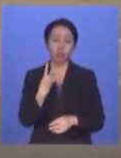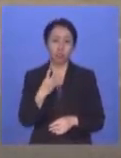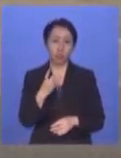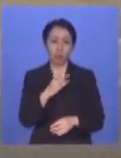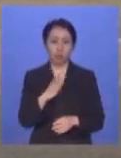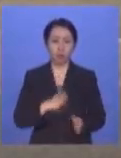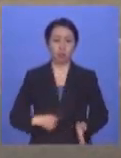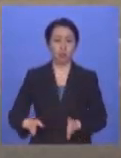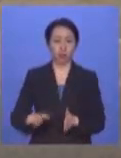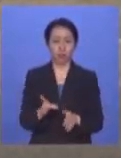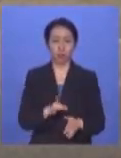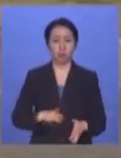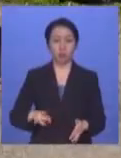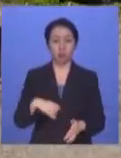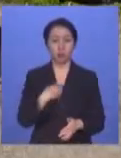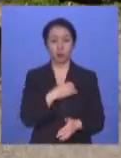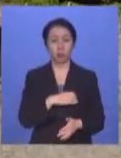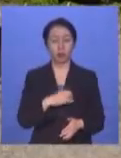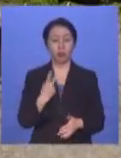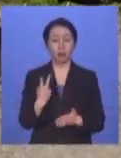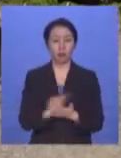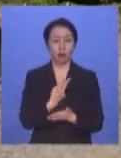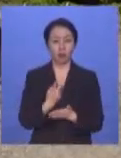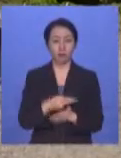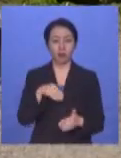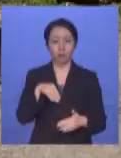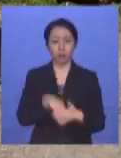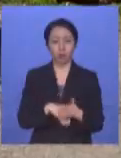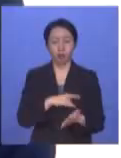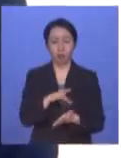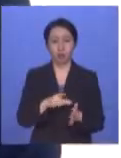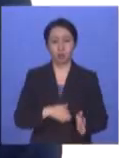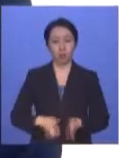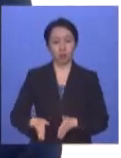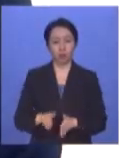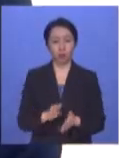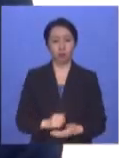раза на дорогах республиканского значения и 2 раза на внутригородских дорогах.